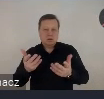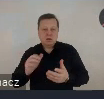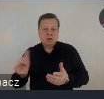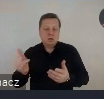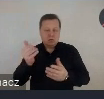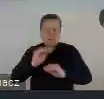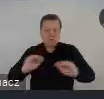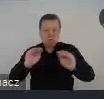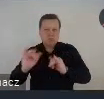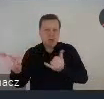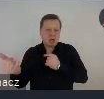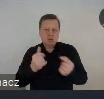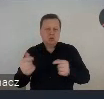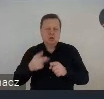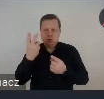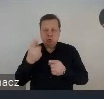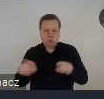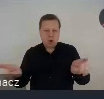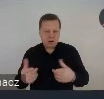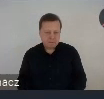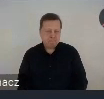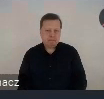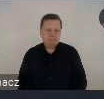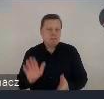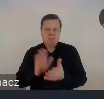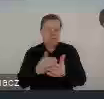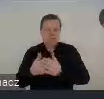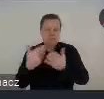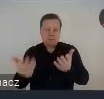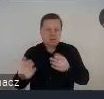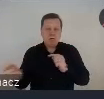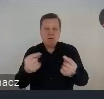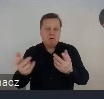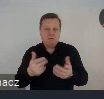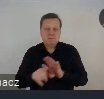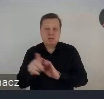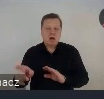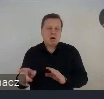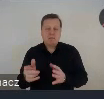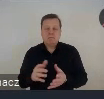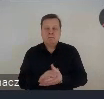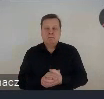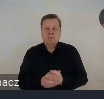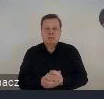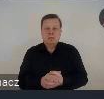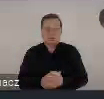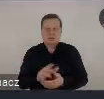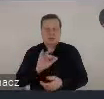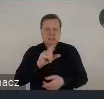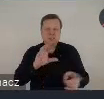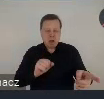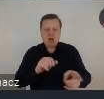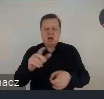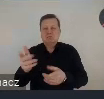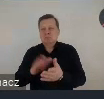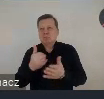dualnego, konsultacje na przykład właśnie dla, to znaczy konsultacje prowadzone przez izby rzemieślnicze,